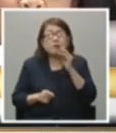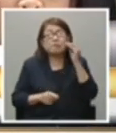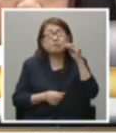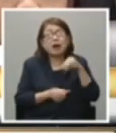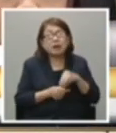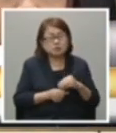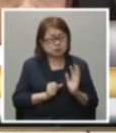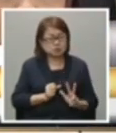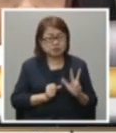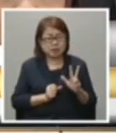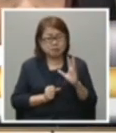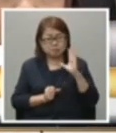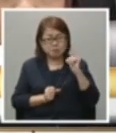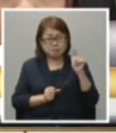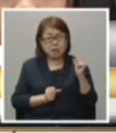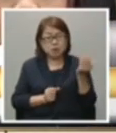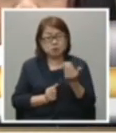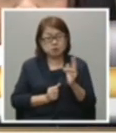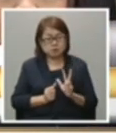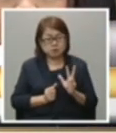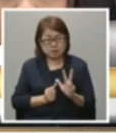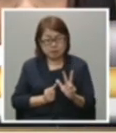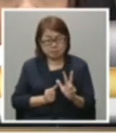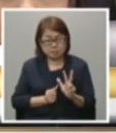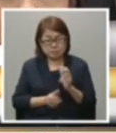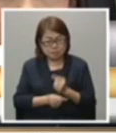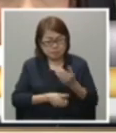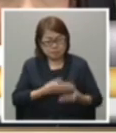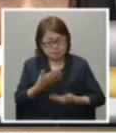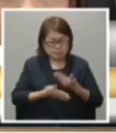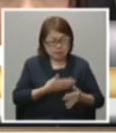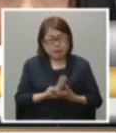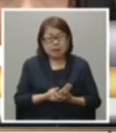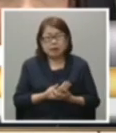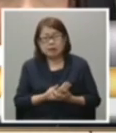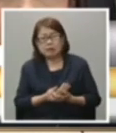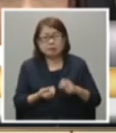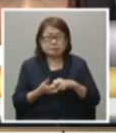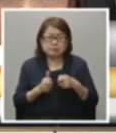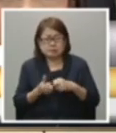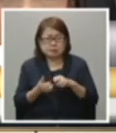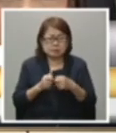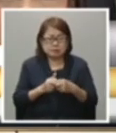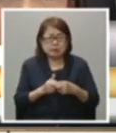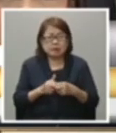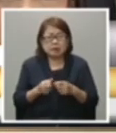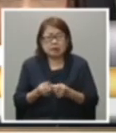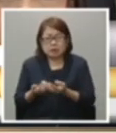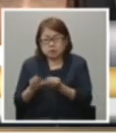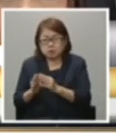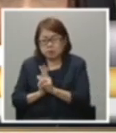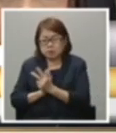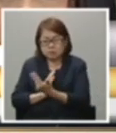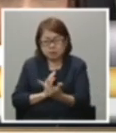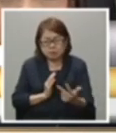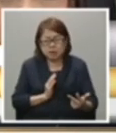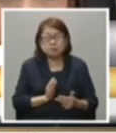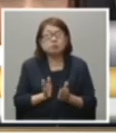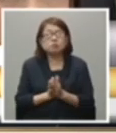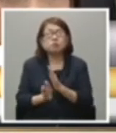แม่ลูกจะกระทบคนราว9ล้านคน